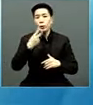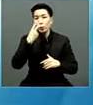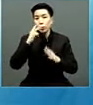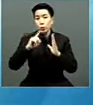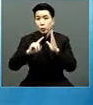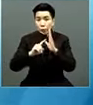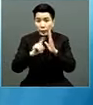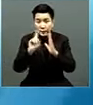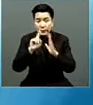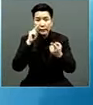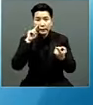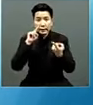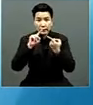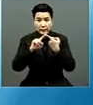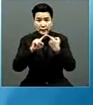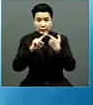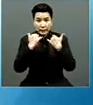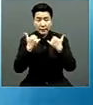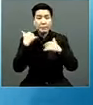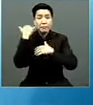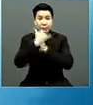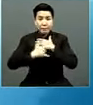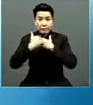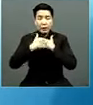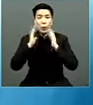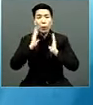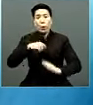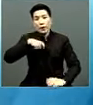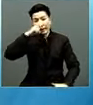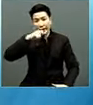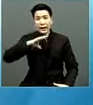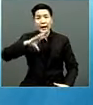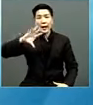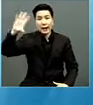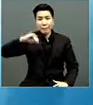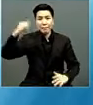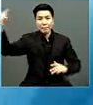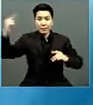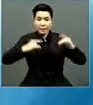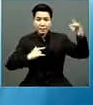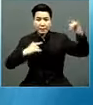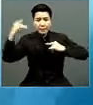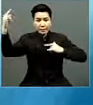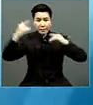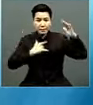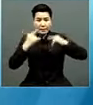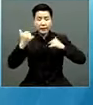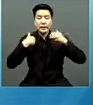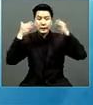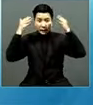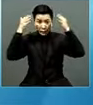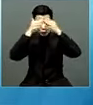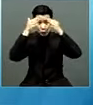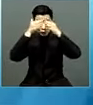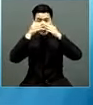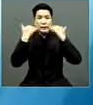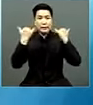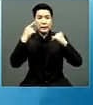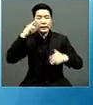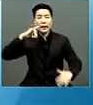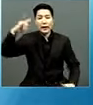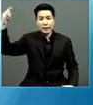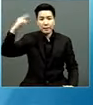ที่เป็นประเทศที่เรารับคนไทยกลับเข้ามาเป็นอย่างไรบ้างก็จะเห็นว่าอินโดนีเซียนะครับ